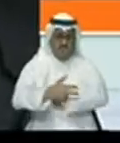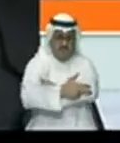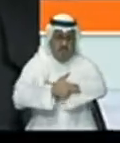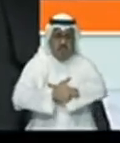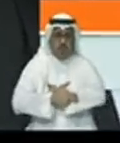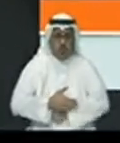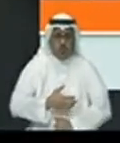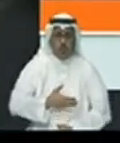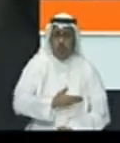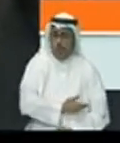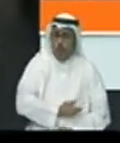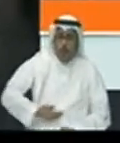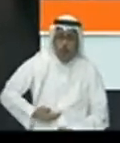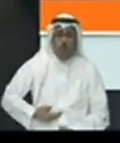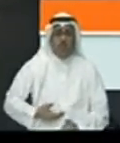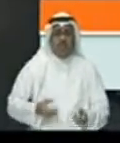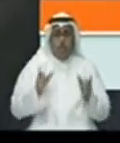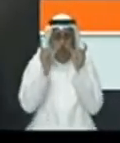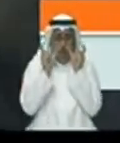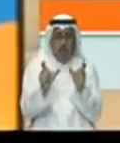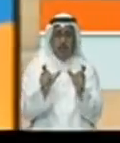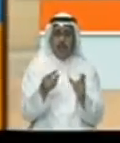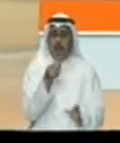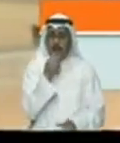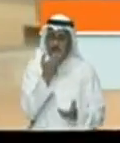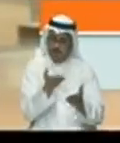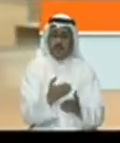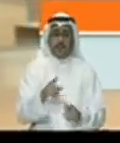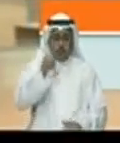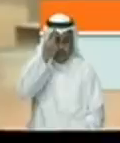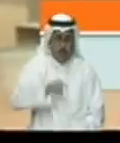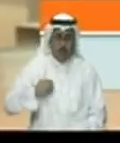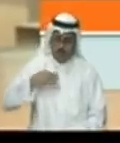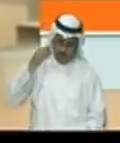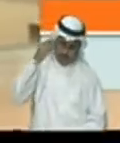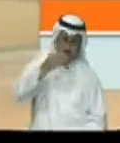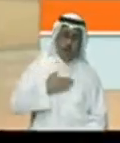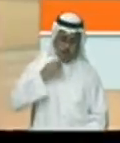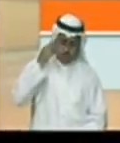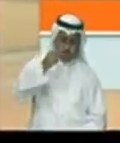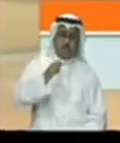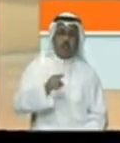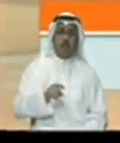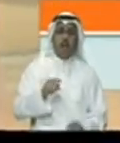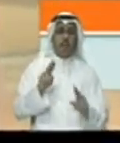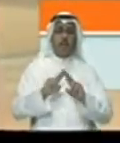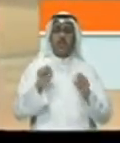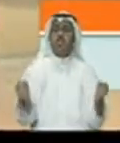والجوع وتحقيق الأمن الغذائي في العالم. اليوم نحضر افتتاح الدورة